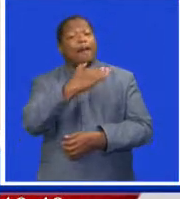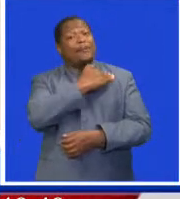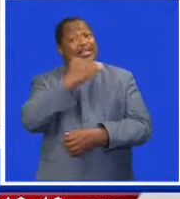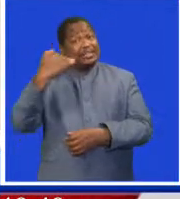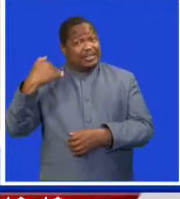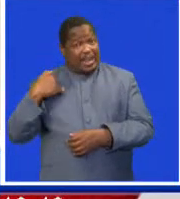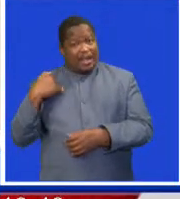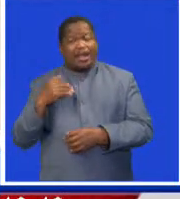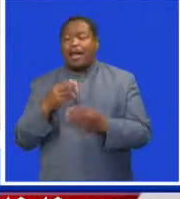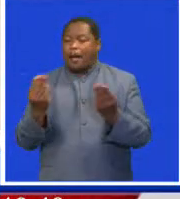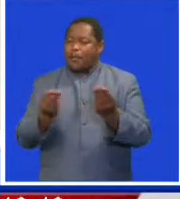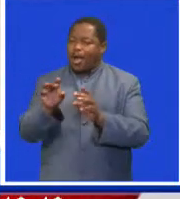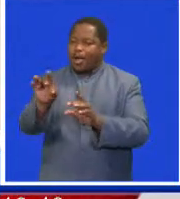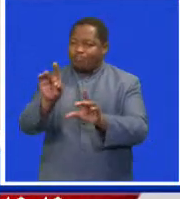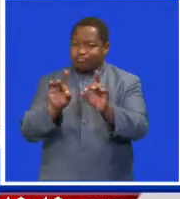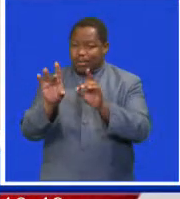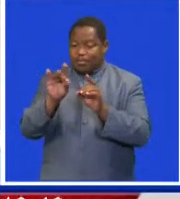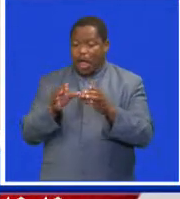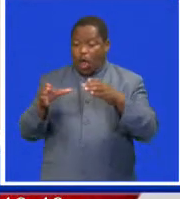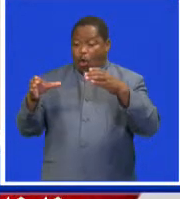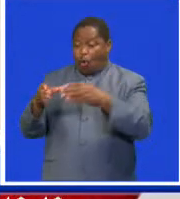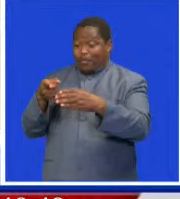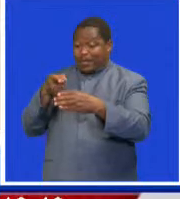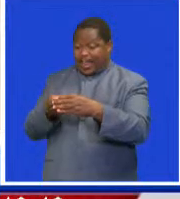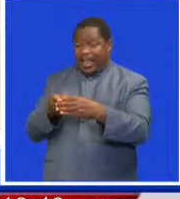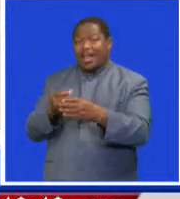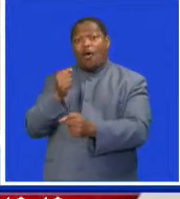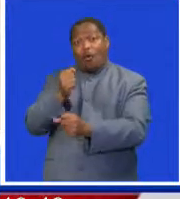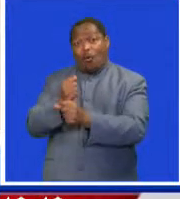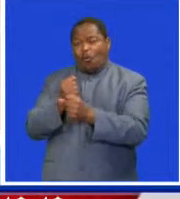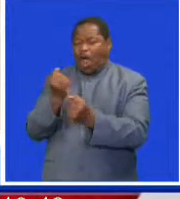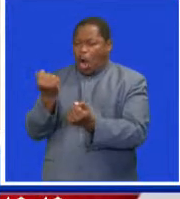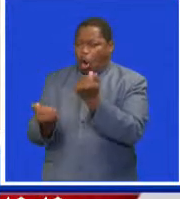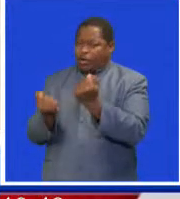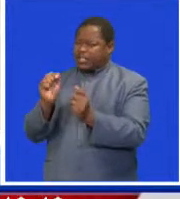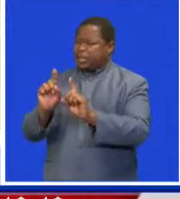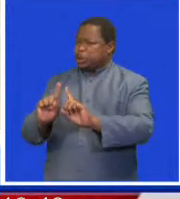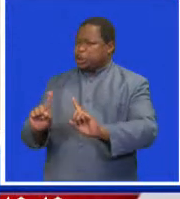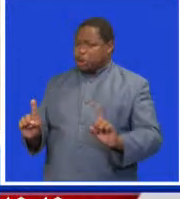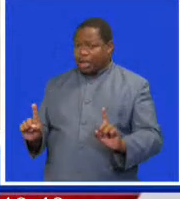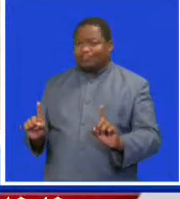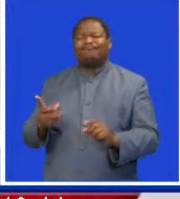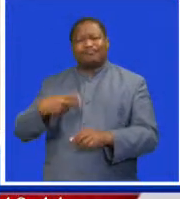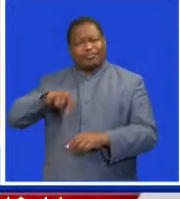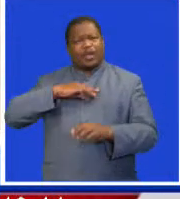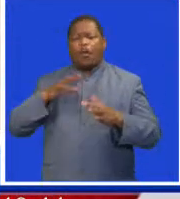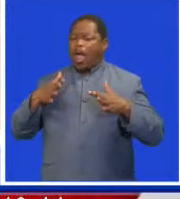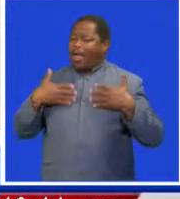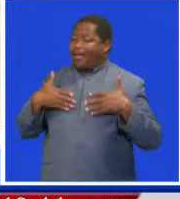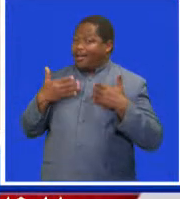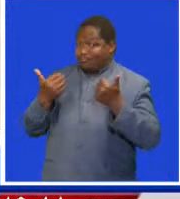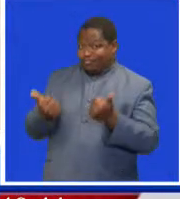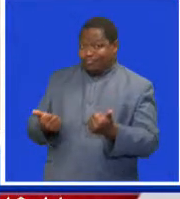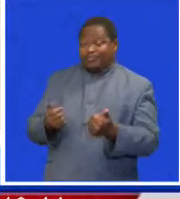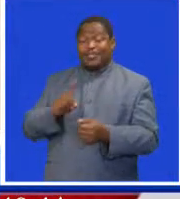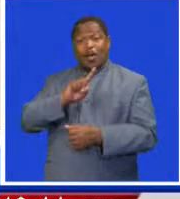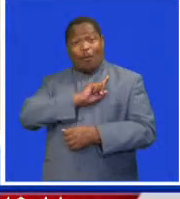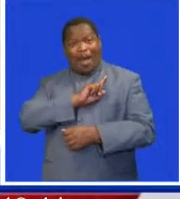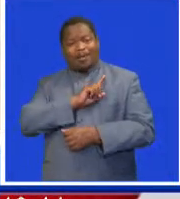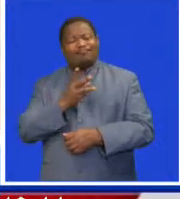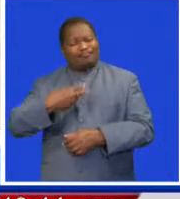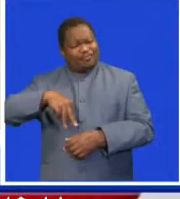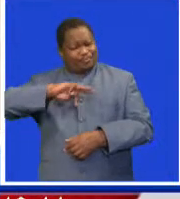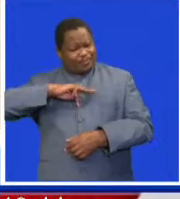sibosomabhizinisi kakhulu thine ka FESBIC Federation of Eswatini Business Community ngoba dinfo